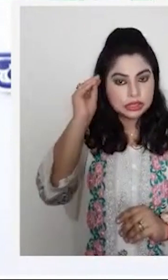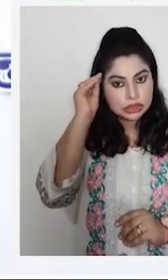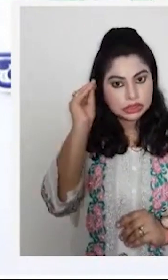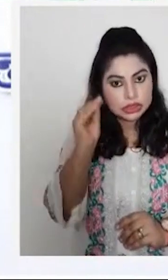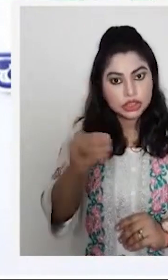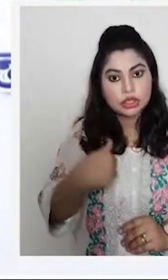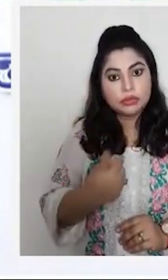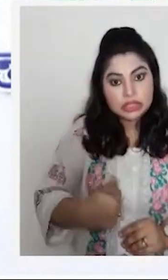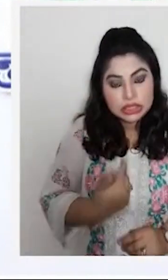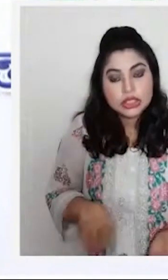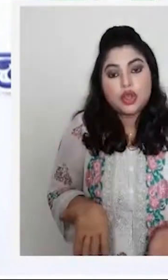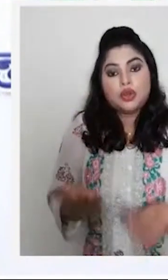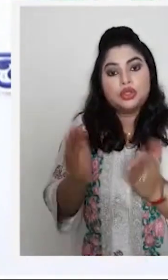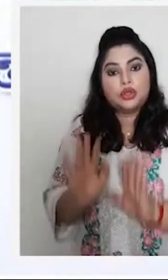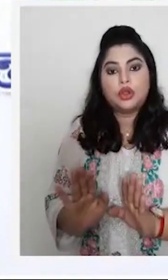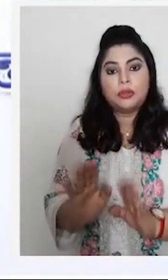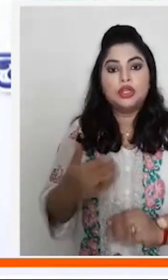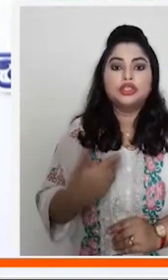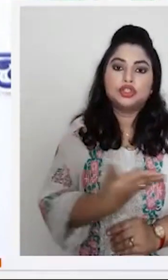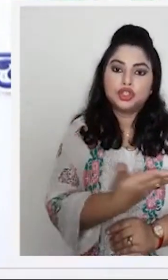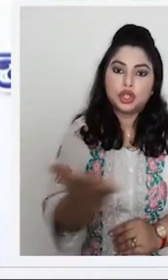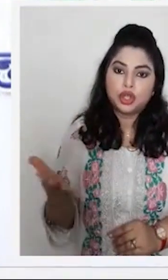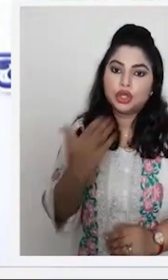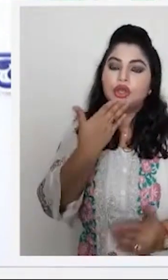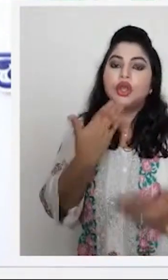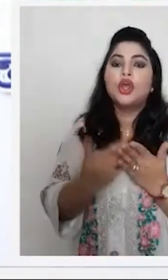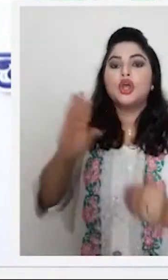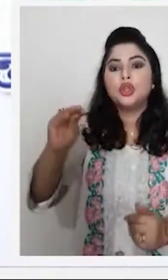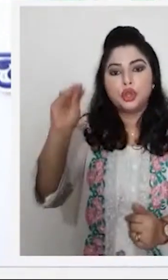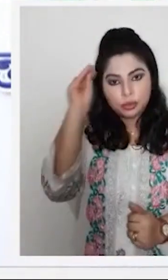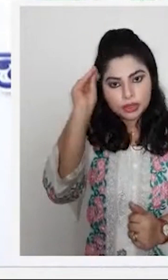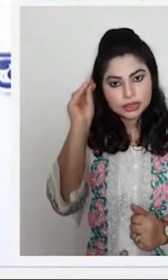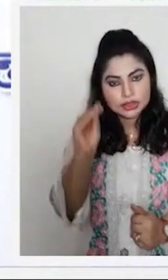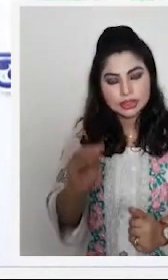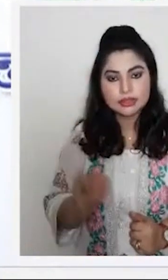নিজে সুরক্ষিত থাকবেন, পরিবারের সকল সদস্যকে সুরক্ষিত